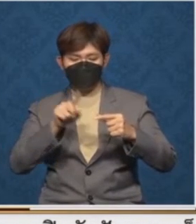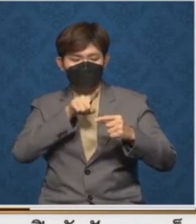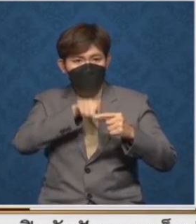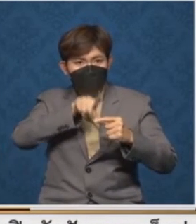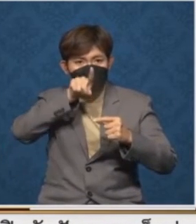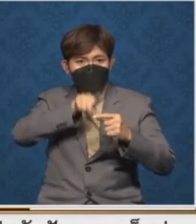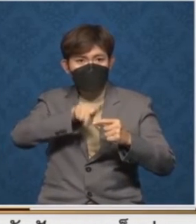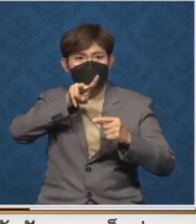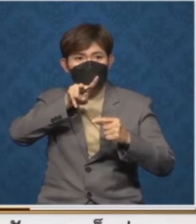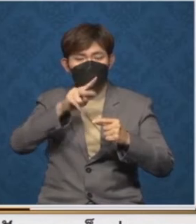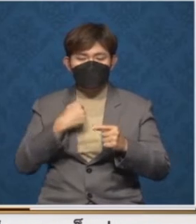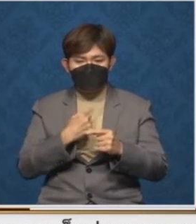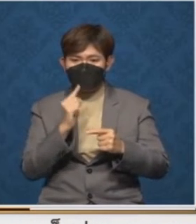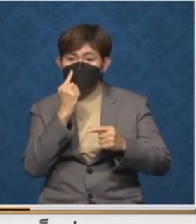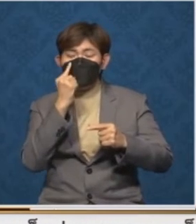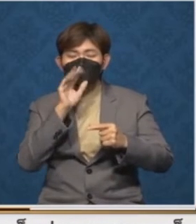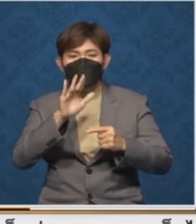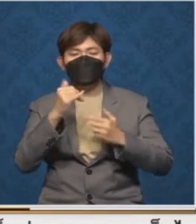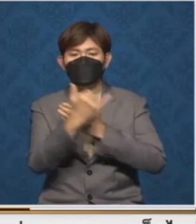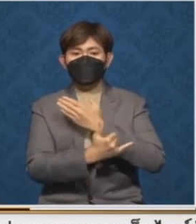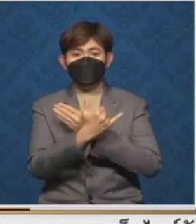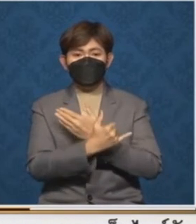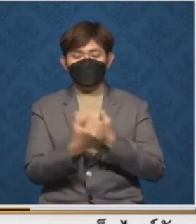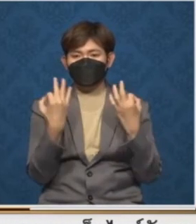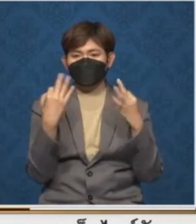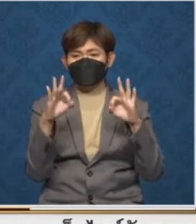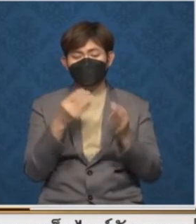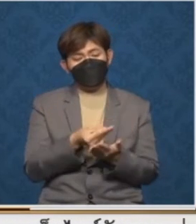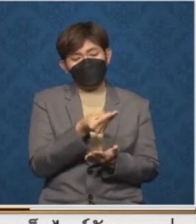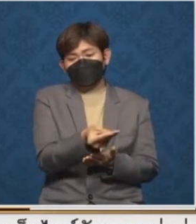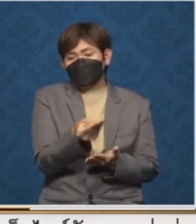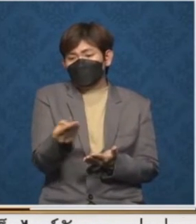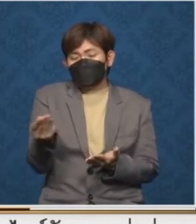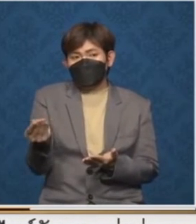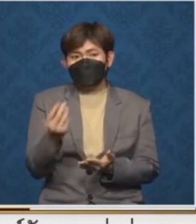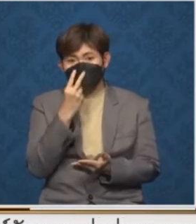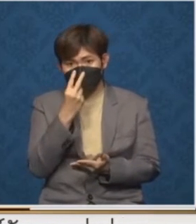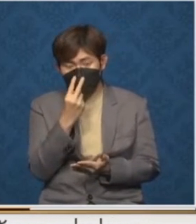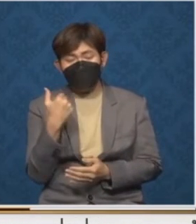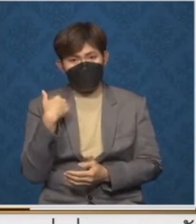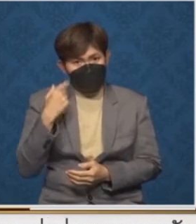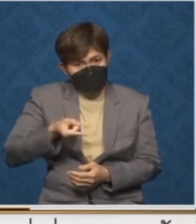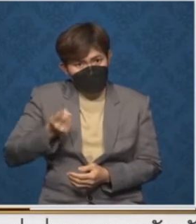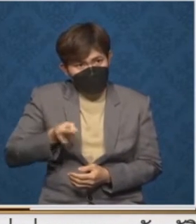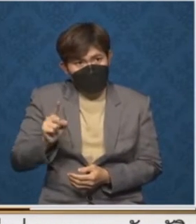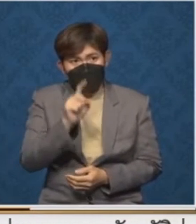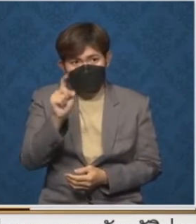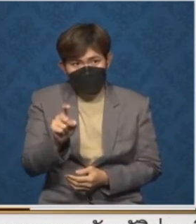ฐานต้องอยู่ในความรบผดชอบของรัฐบาลแล้วผมถามวาเงินที่ขอกู้ไป 1,